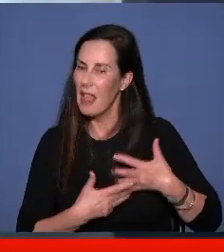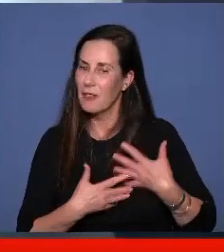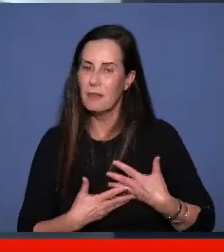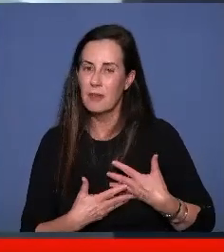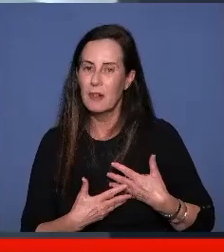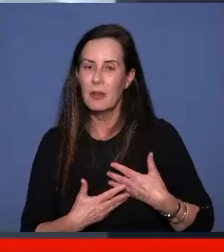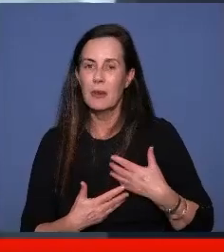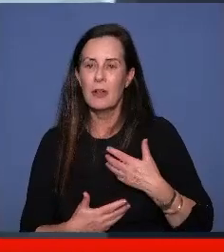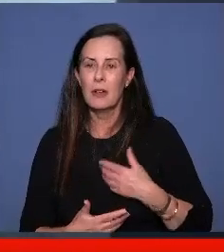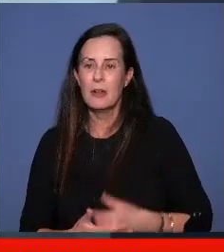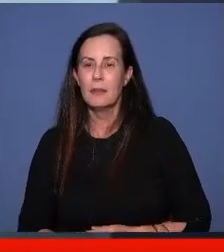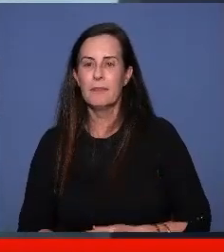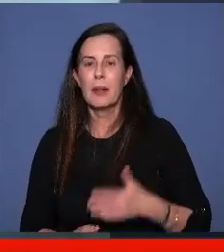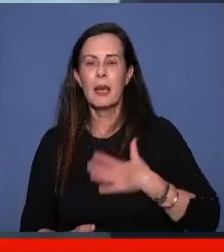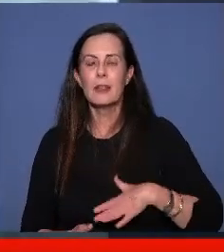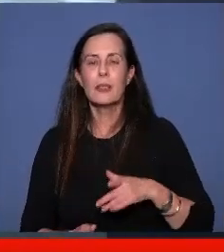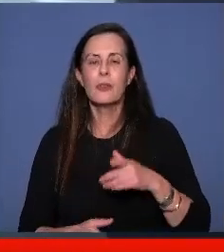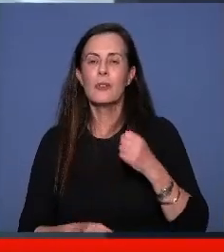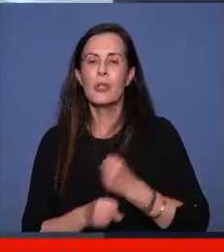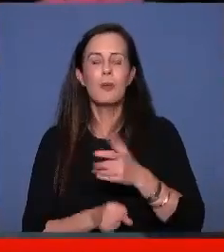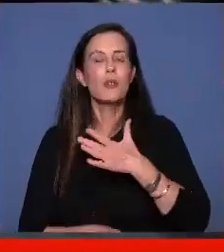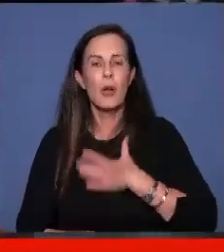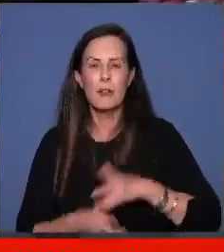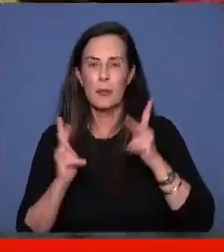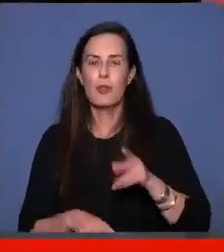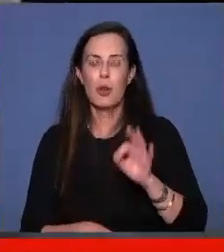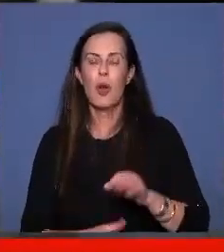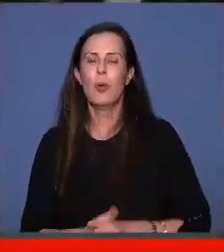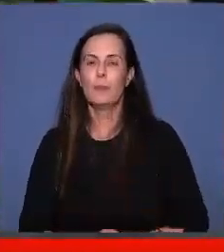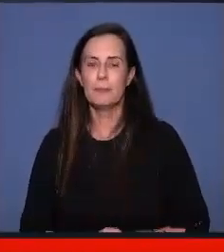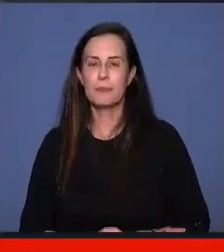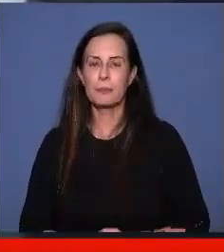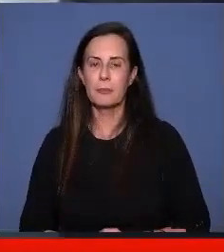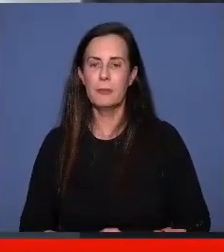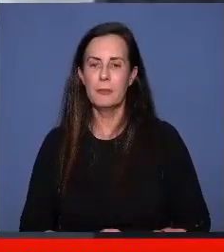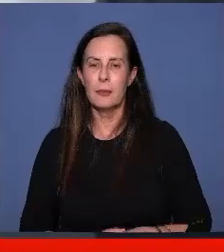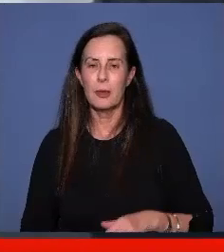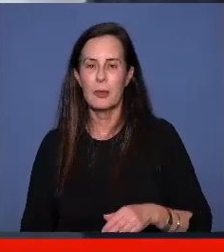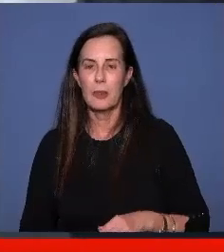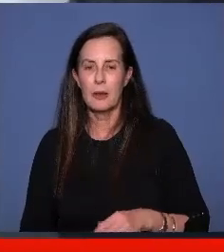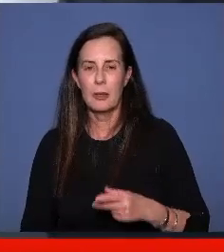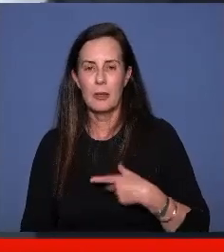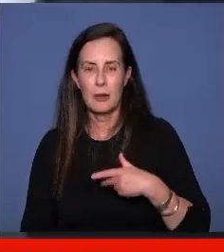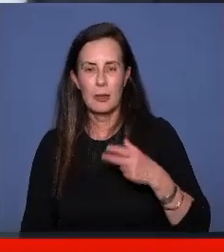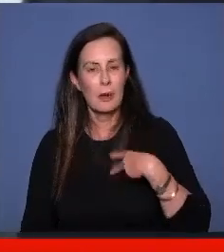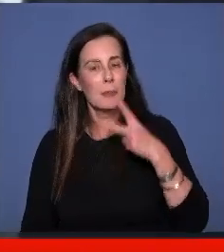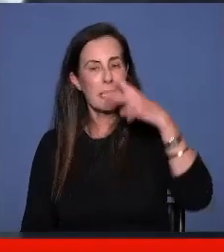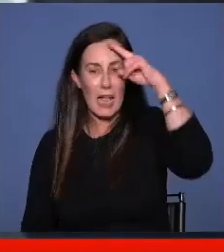לו לממש את הרצון שלו ואת הפוטנציאל שלו. הבן הקטן מסתכל על אבא